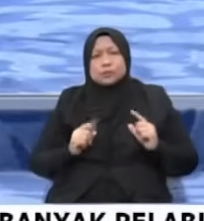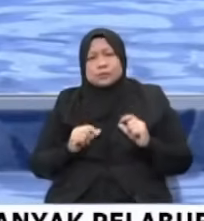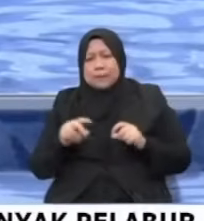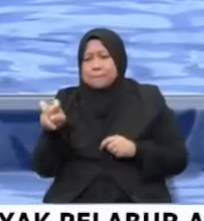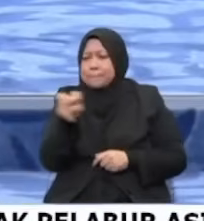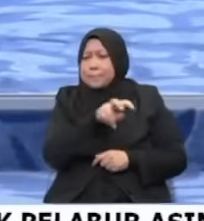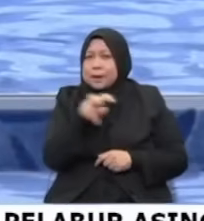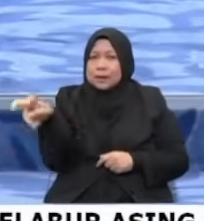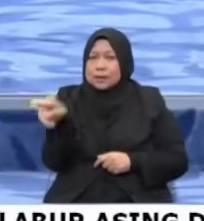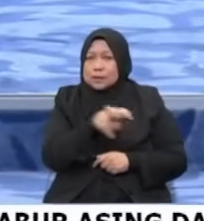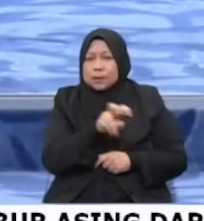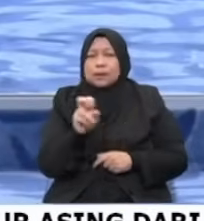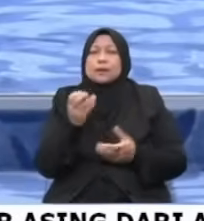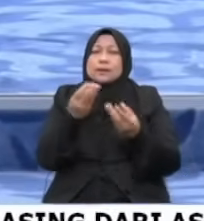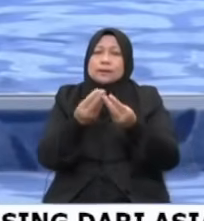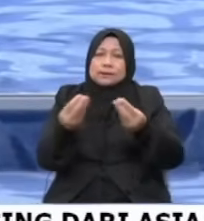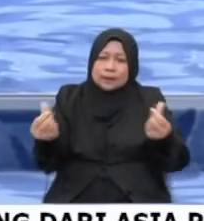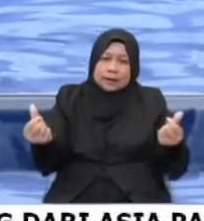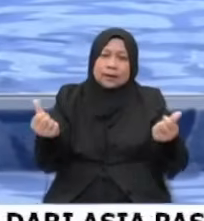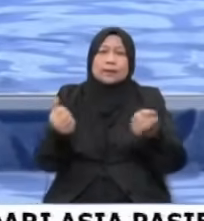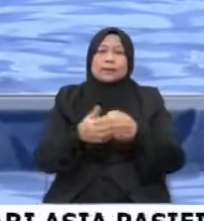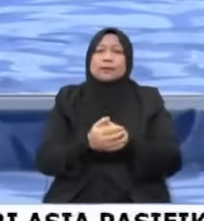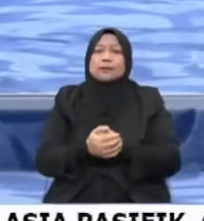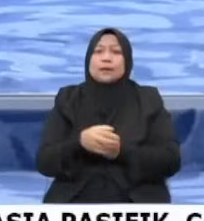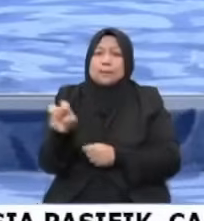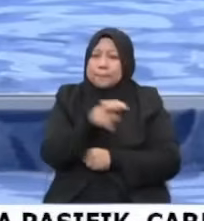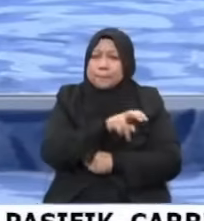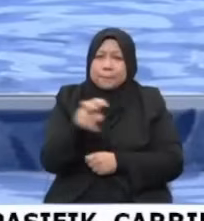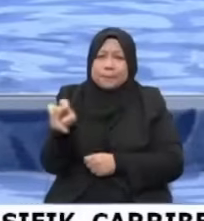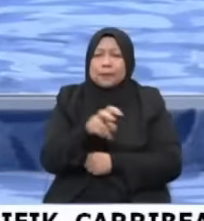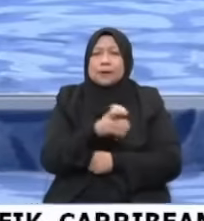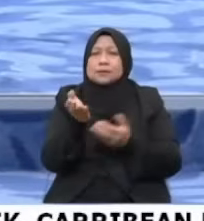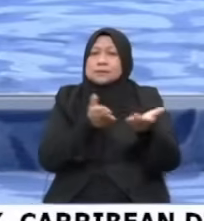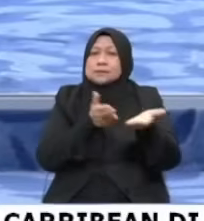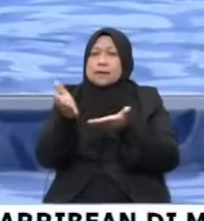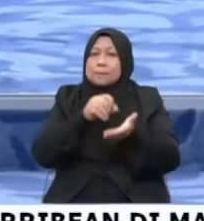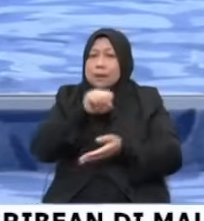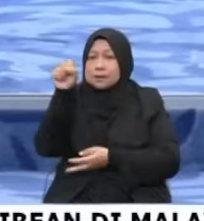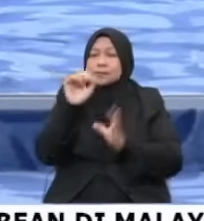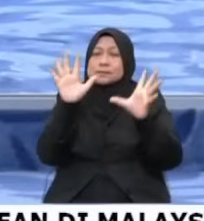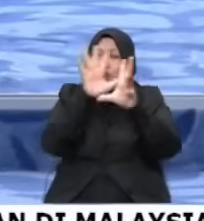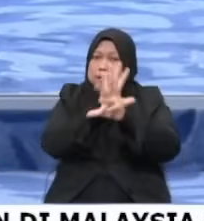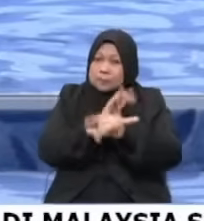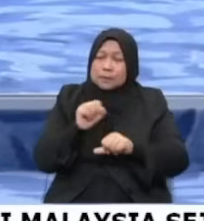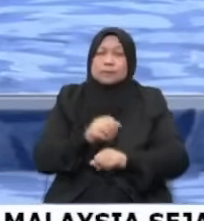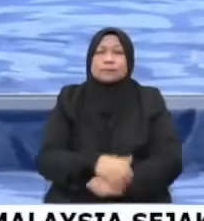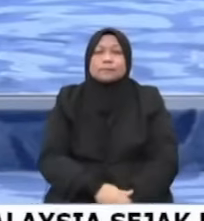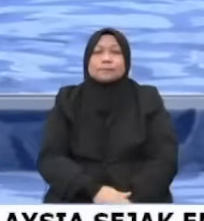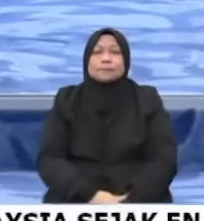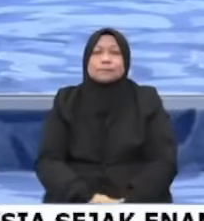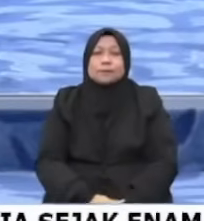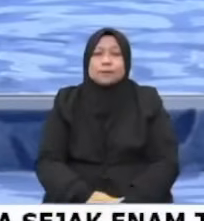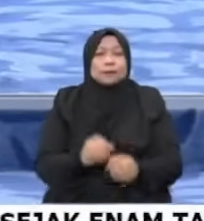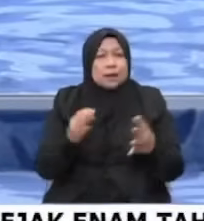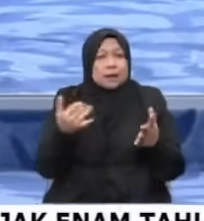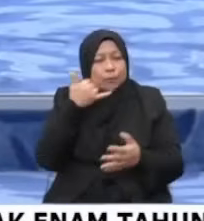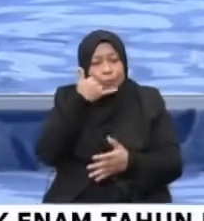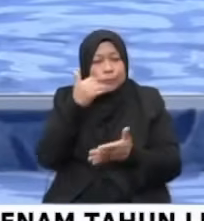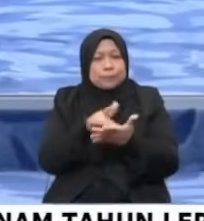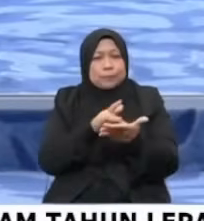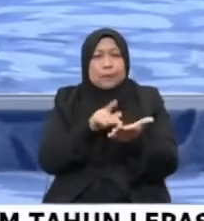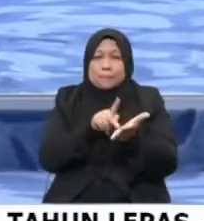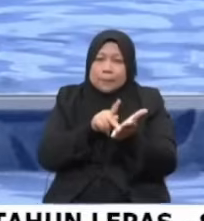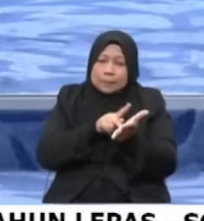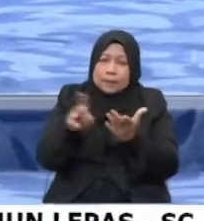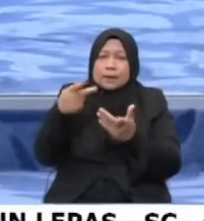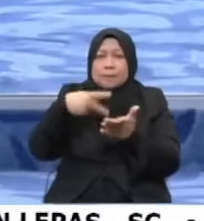pengangkutan penumpang darat pengangkutan rural air Services Sabah Sarawak telekomunikasi prabayar